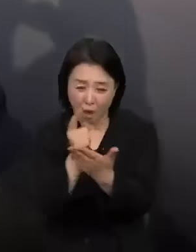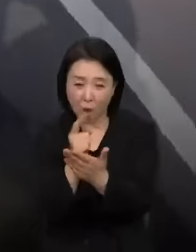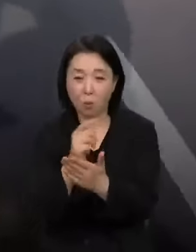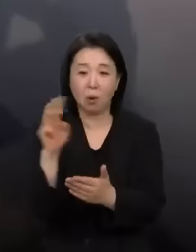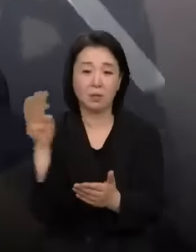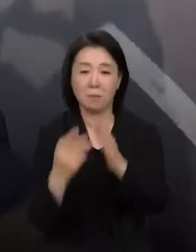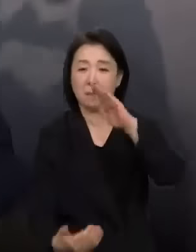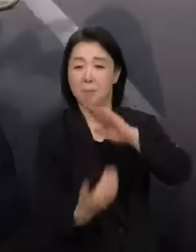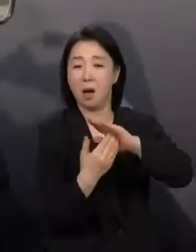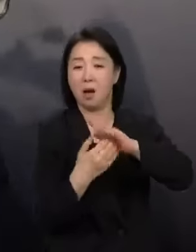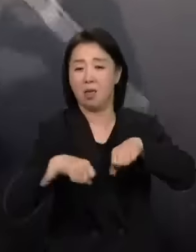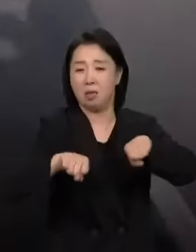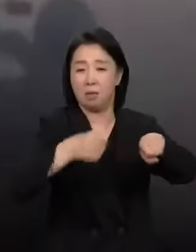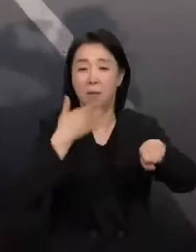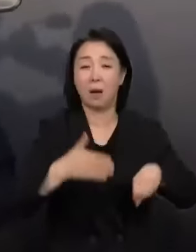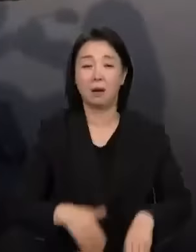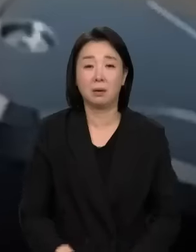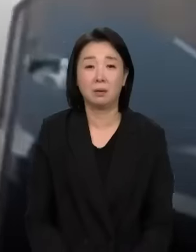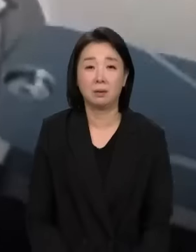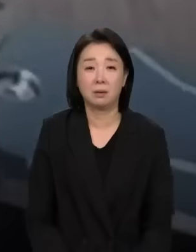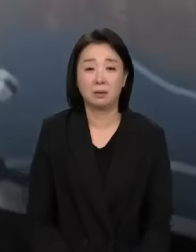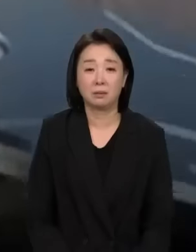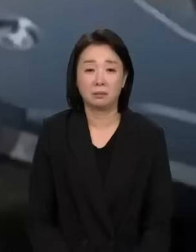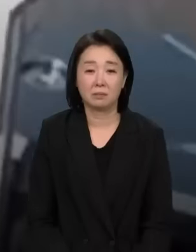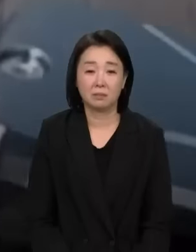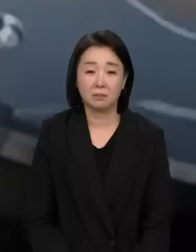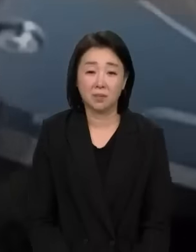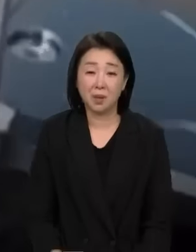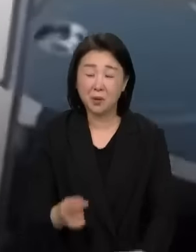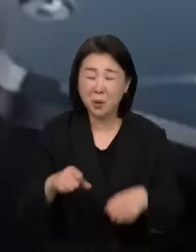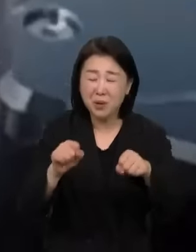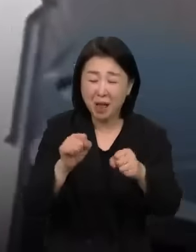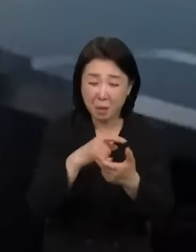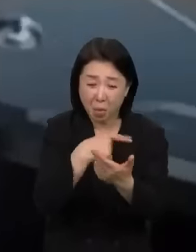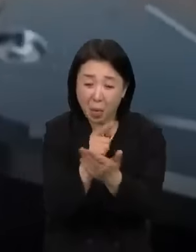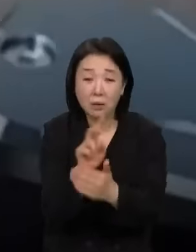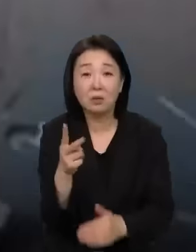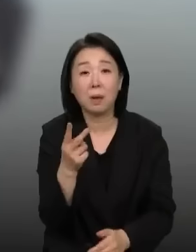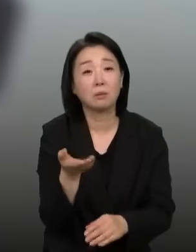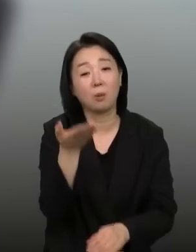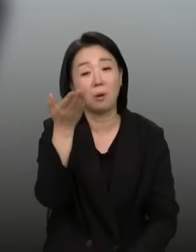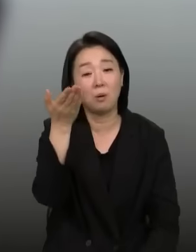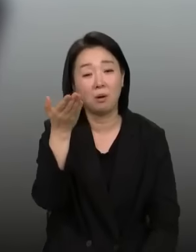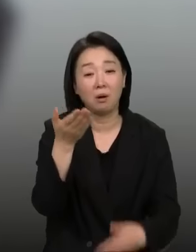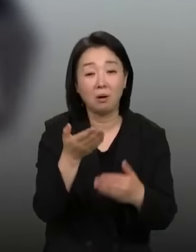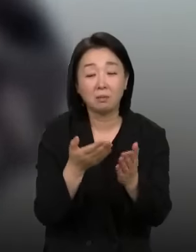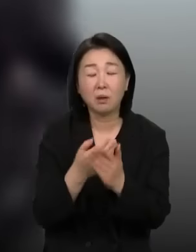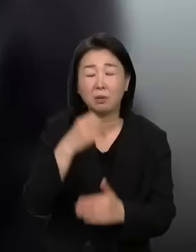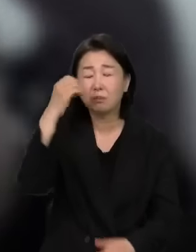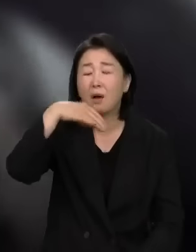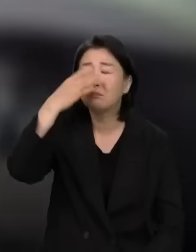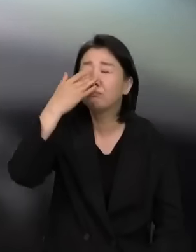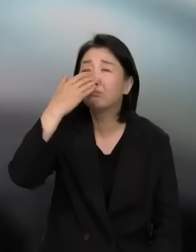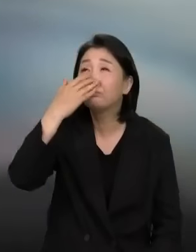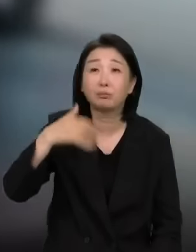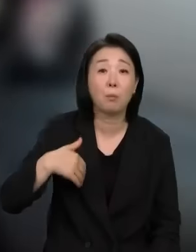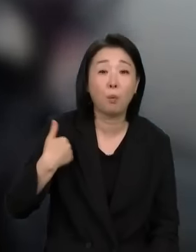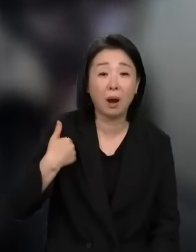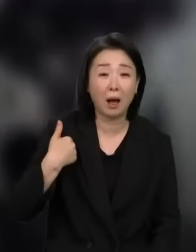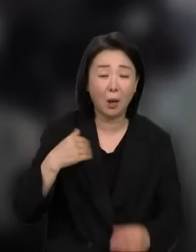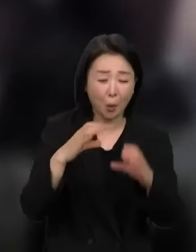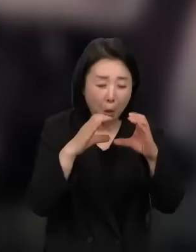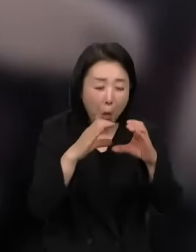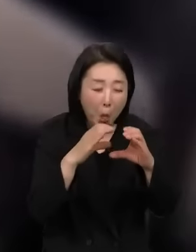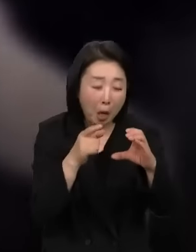300km까지 달릴 수 있는 걸로 알려졌습니다. 조금만 달리면 200km 딱 넘어서 체감이 좀 어렵죠. 계기판이